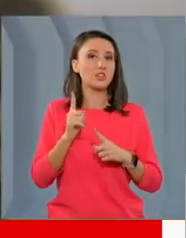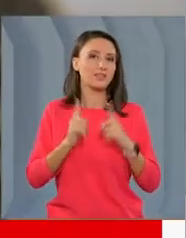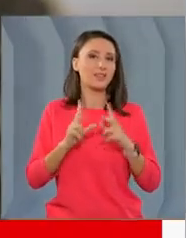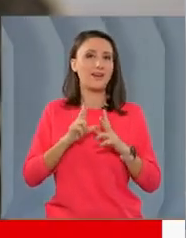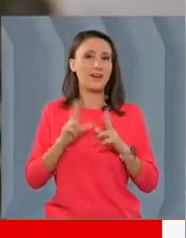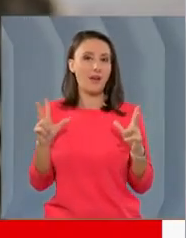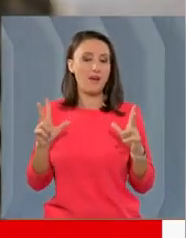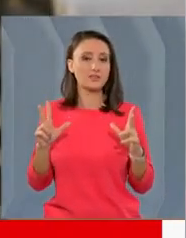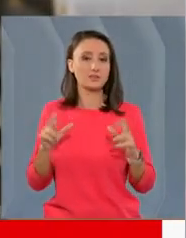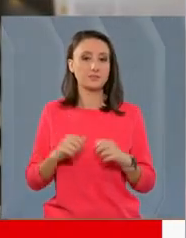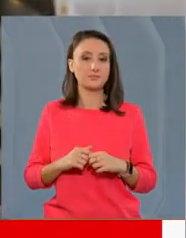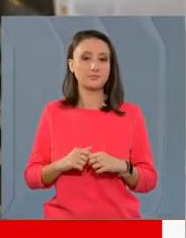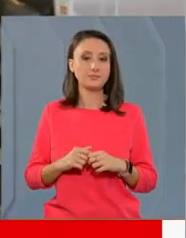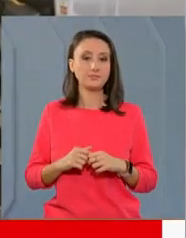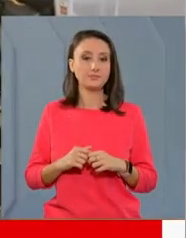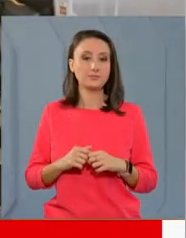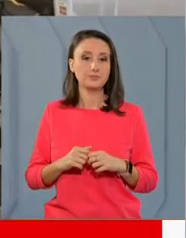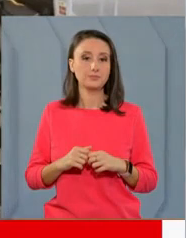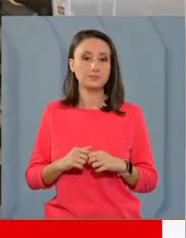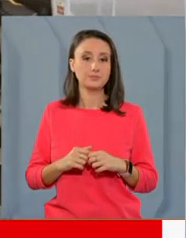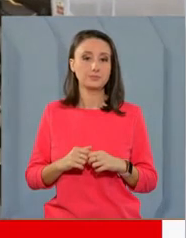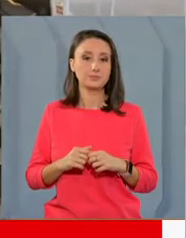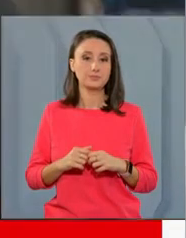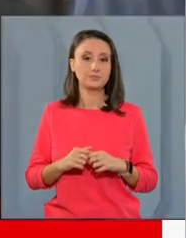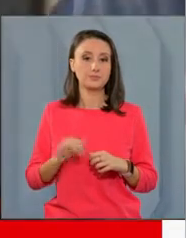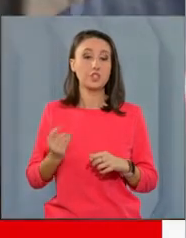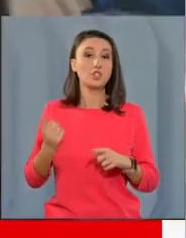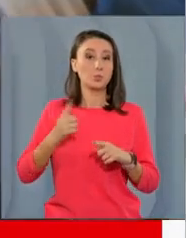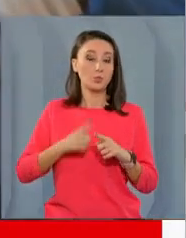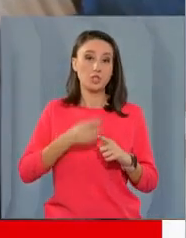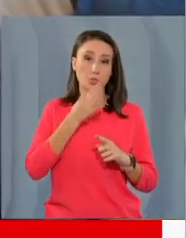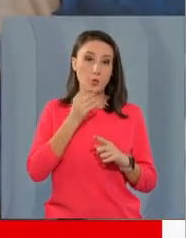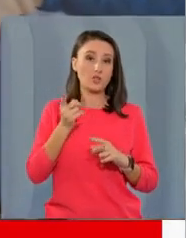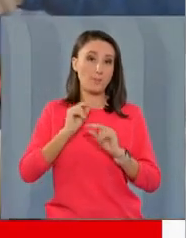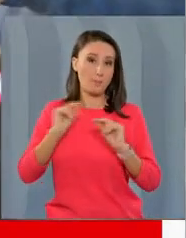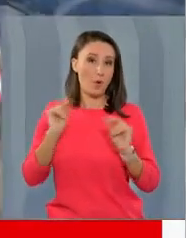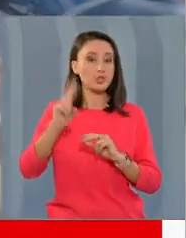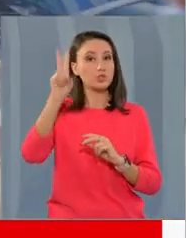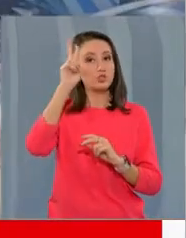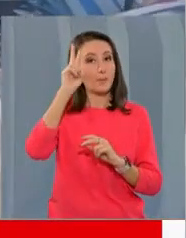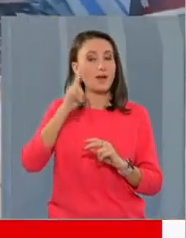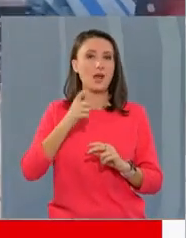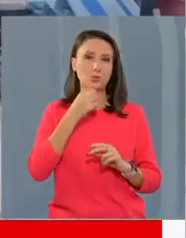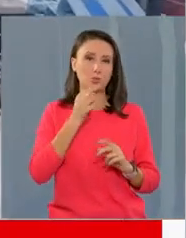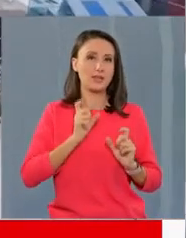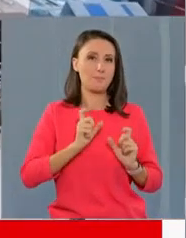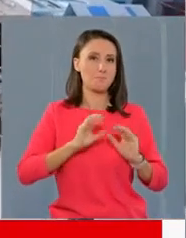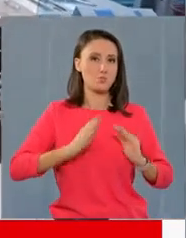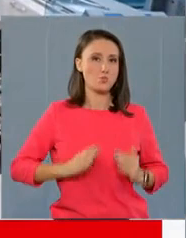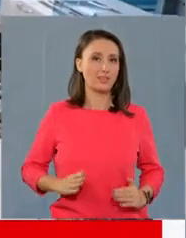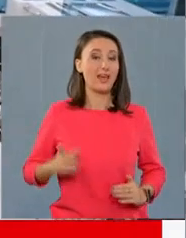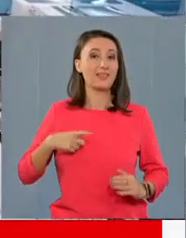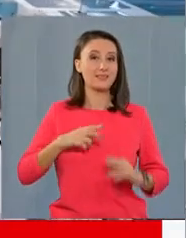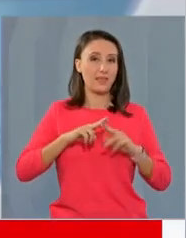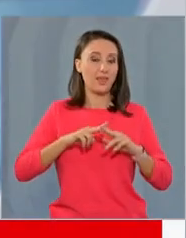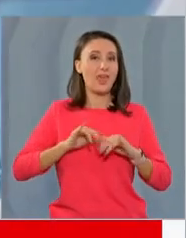sistemelor de sănătate, iar în plus ceea ce spune profesorul Drosten este că imunitatea este atât de extinsă și rezistentă